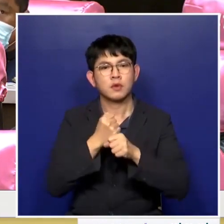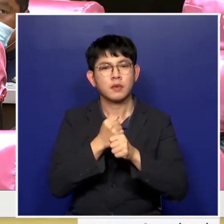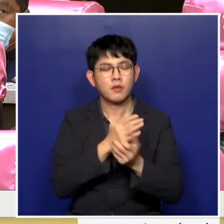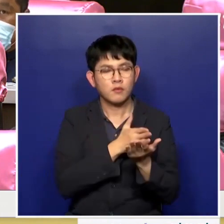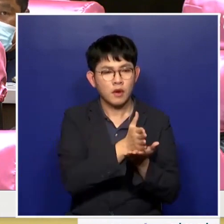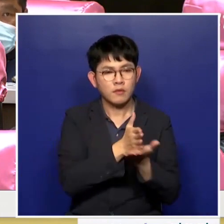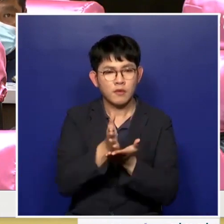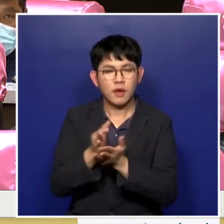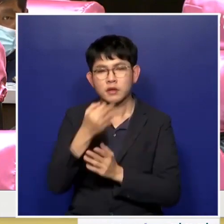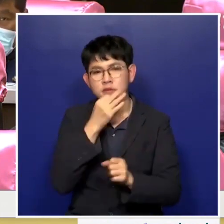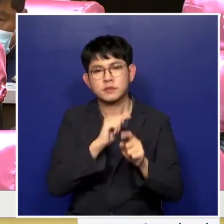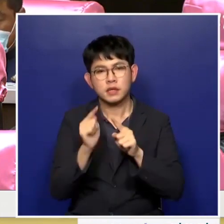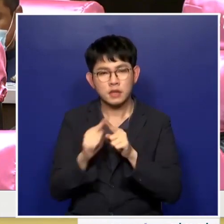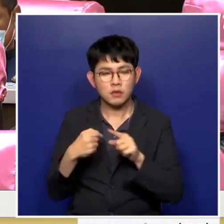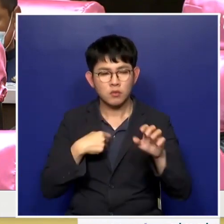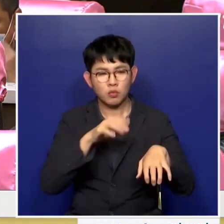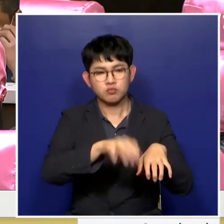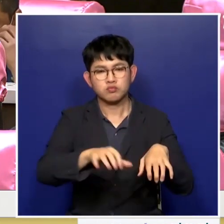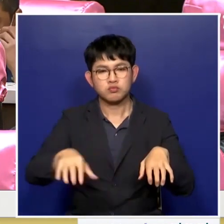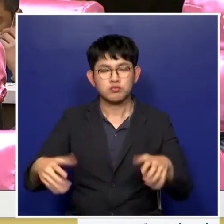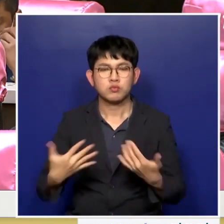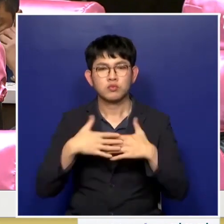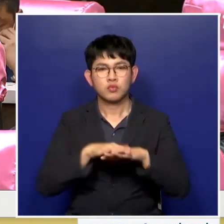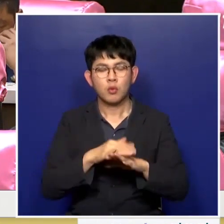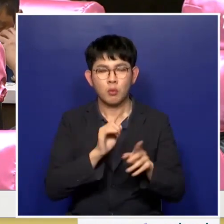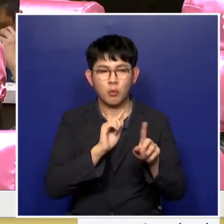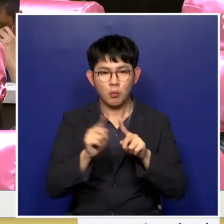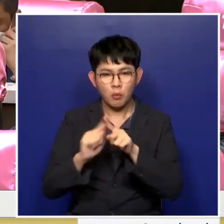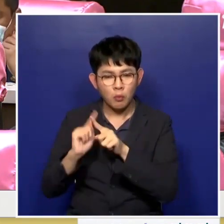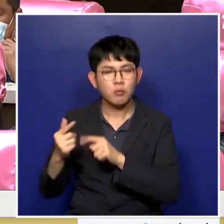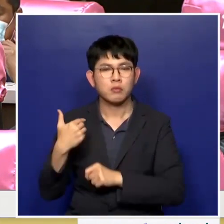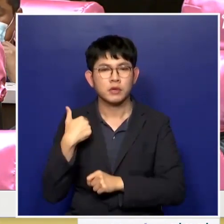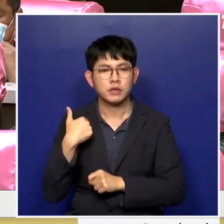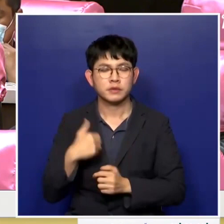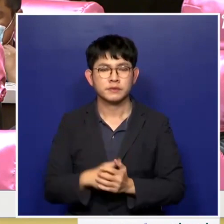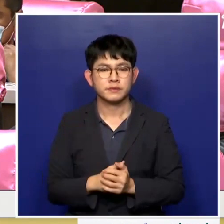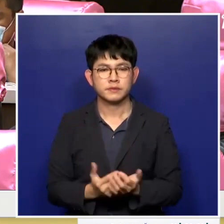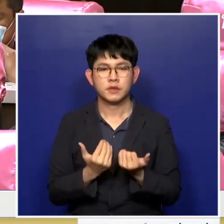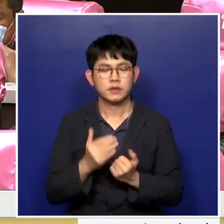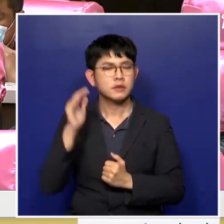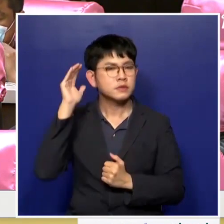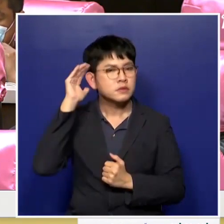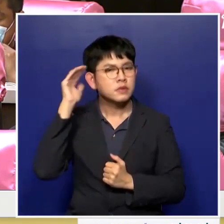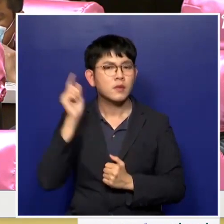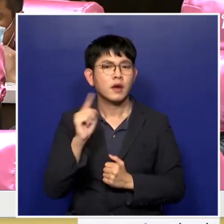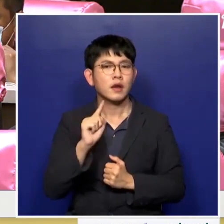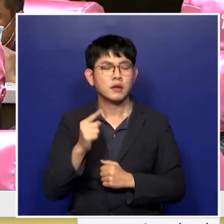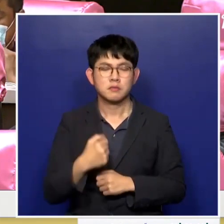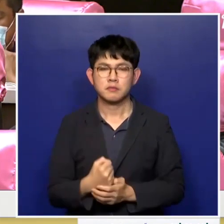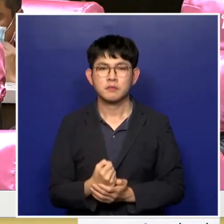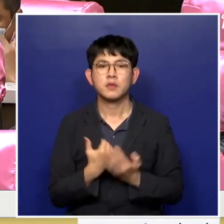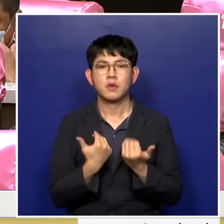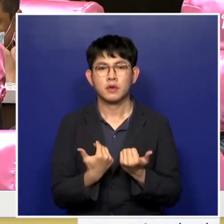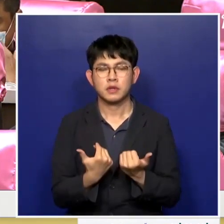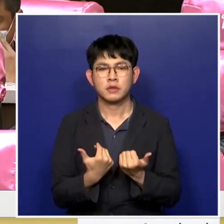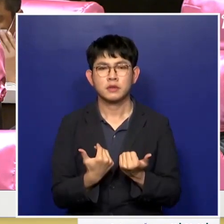ที่ 16กันยายน2566ข้อมูลจากกรมพัฒนาธุรกิจการค้าปรากฏชื่อนางอัญชรีพรหมมา